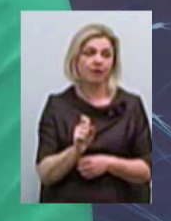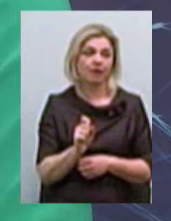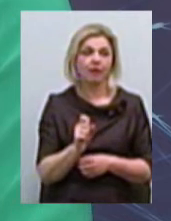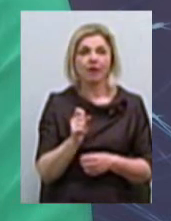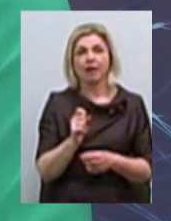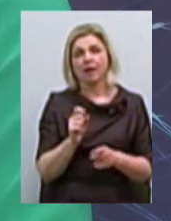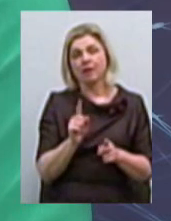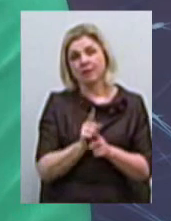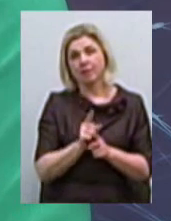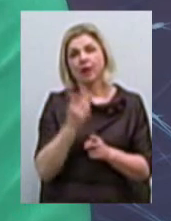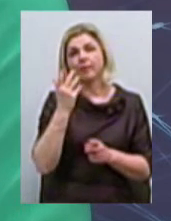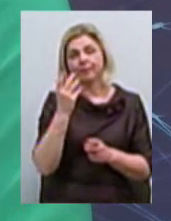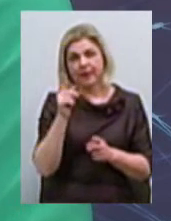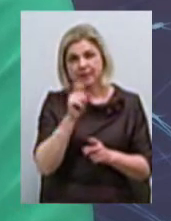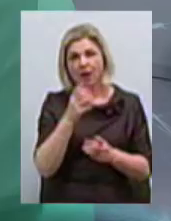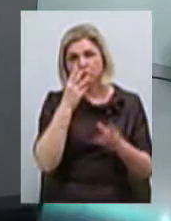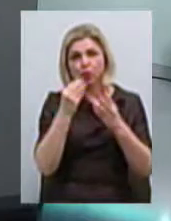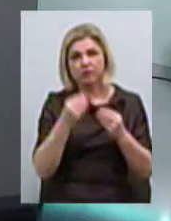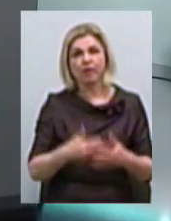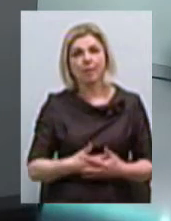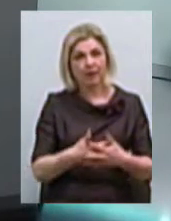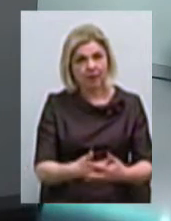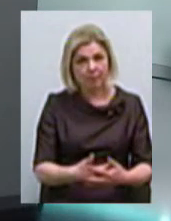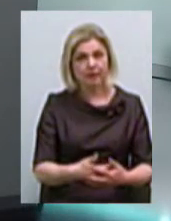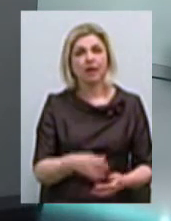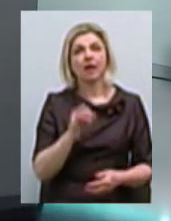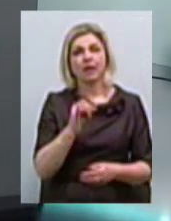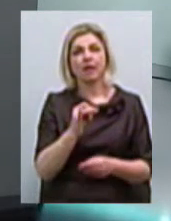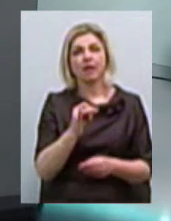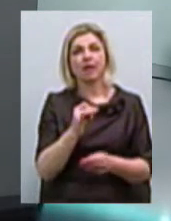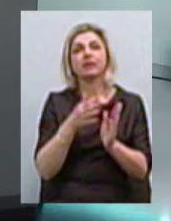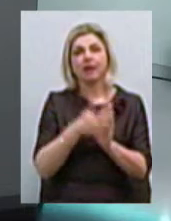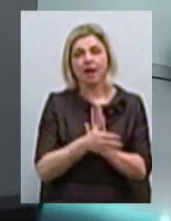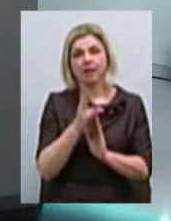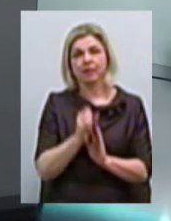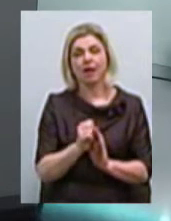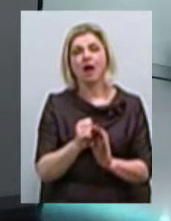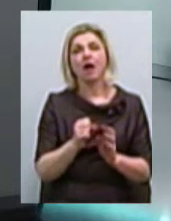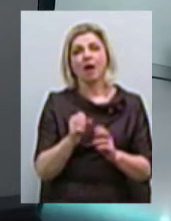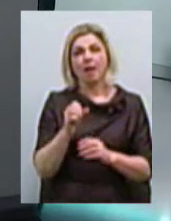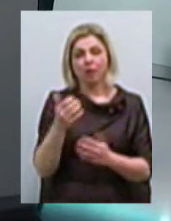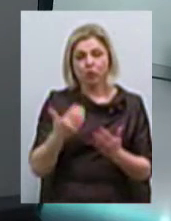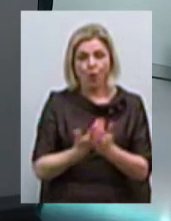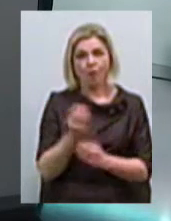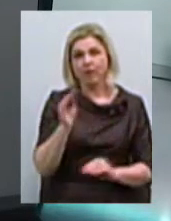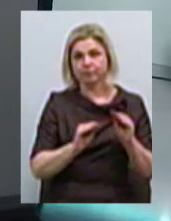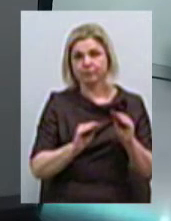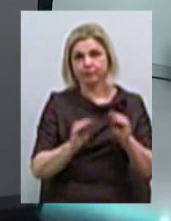штучне запліднення, за витрати, понесені на переобладнання автомобіля.